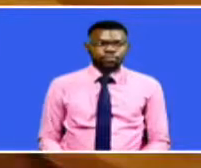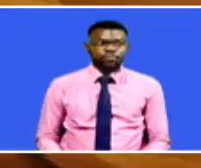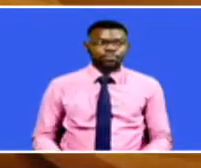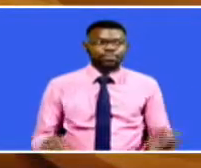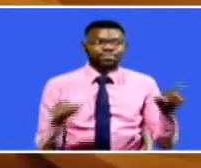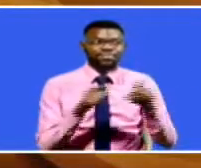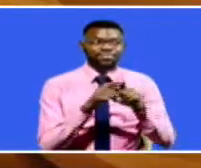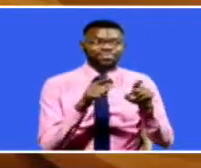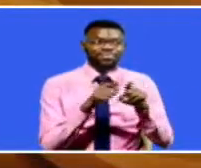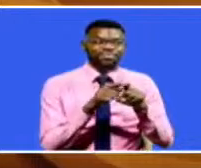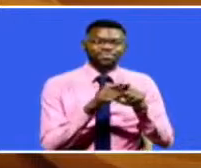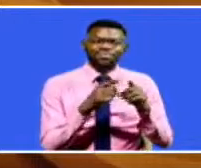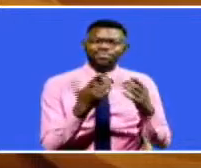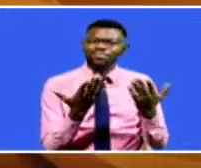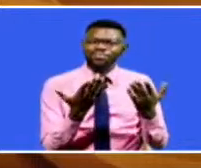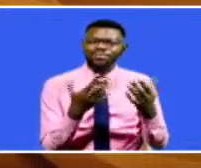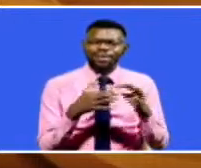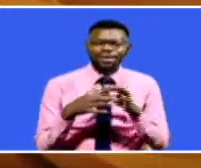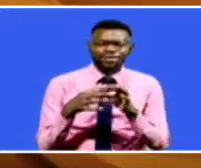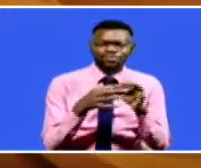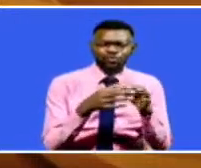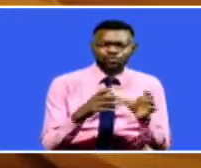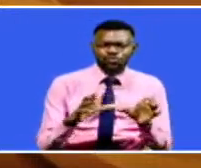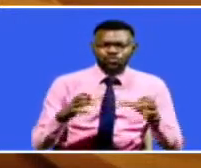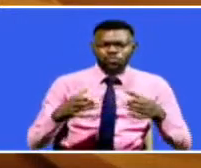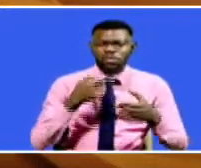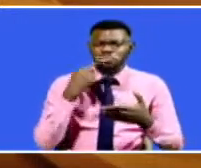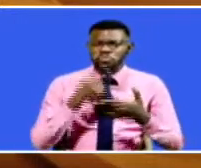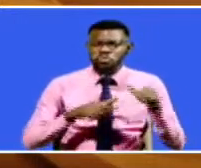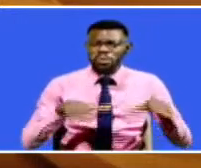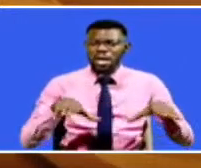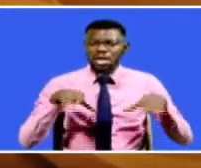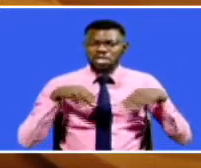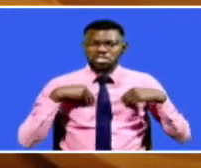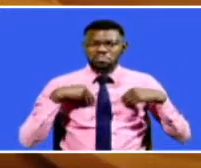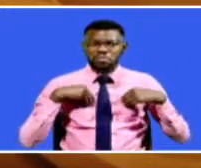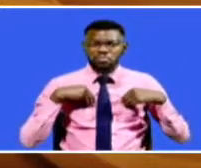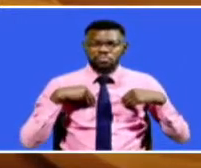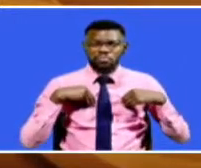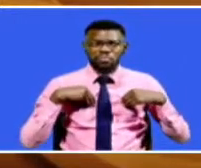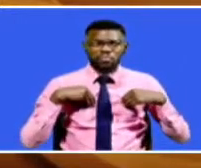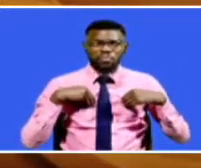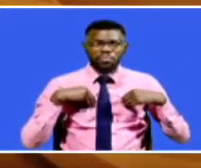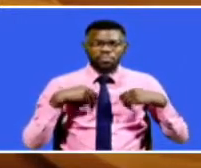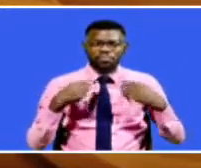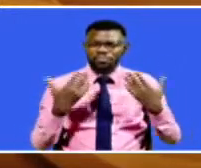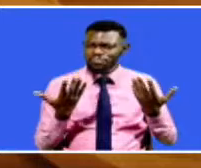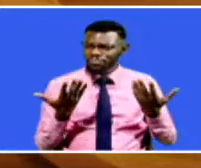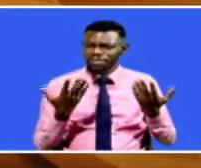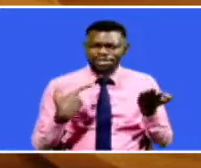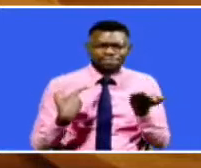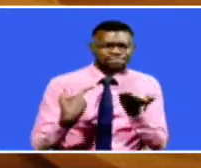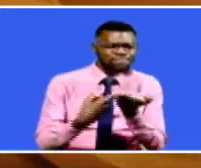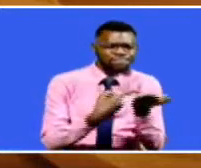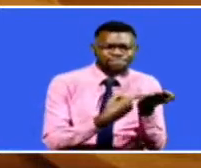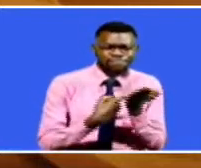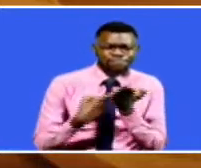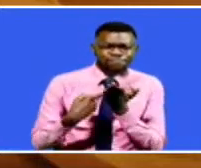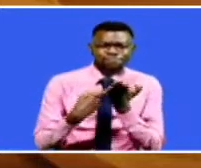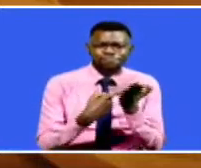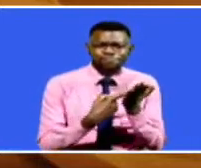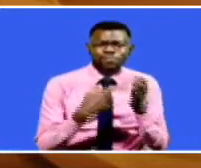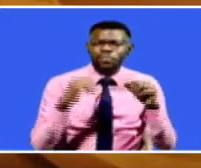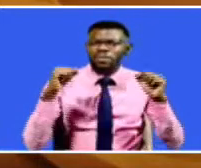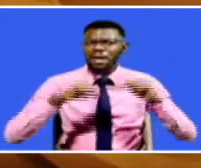Na muungano wa upinzani Azimio unashikilia hautakubali mwafaka wowote utakaotokana na mazungumzo yanayoendelea